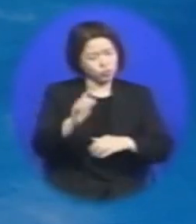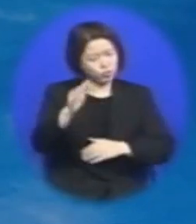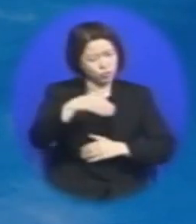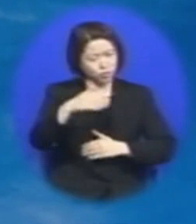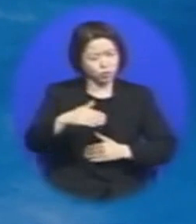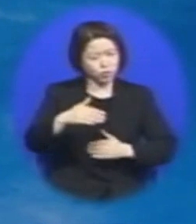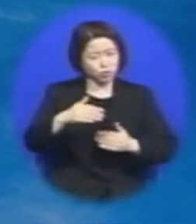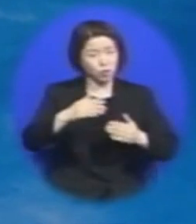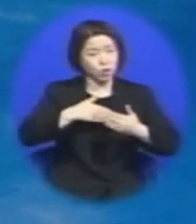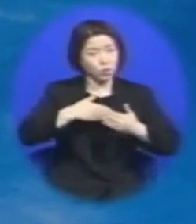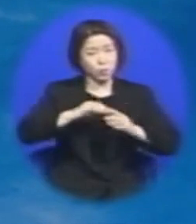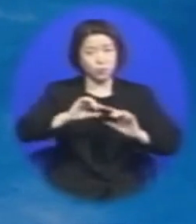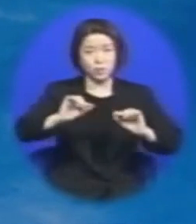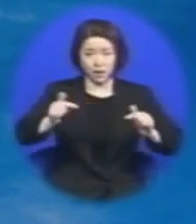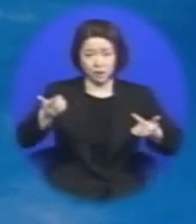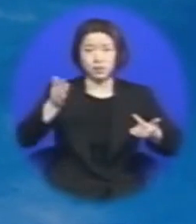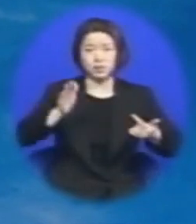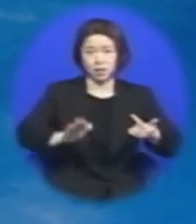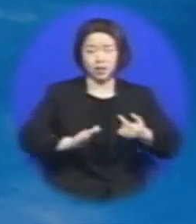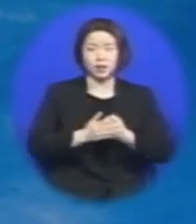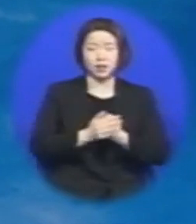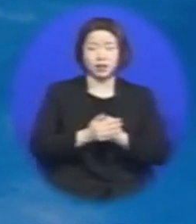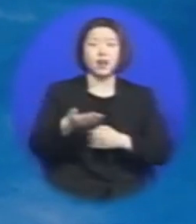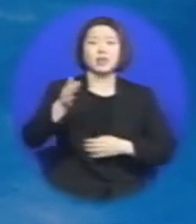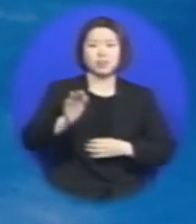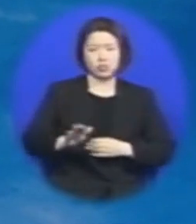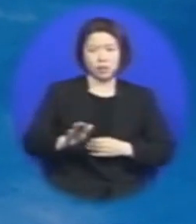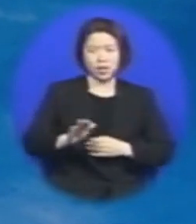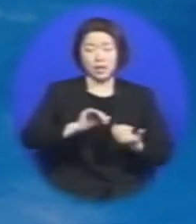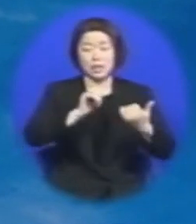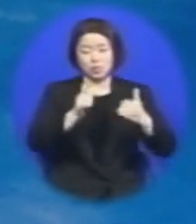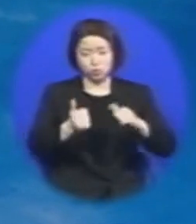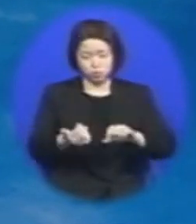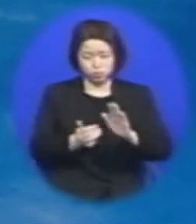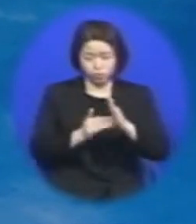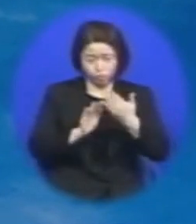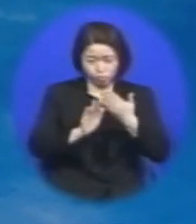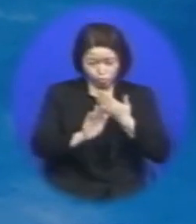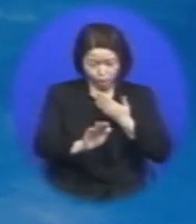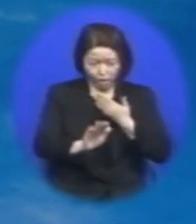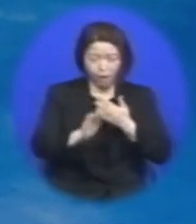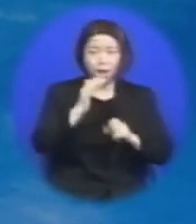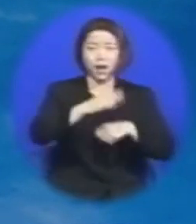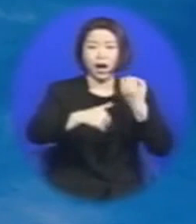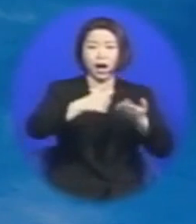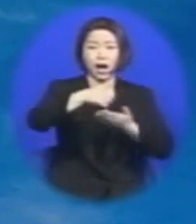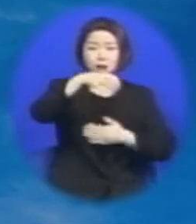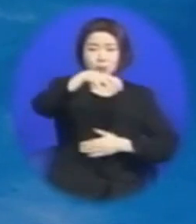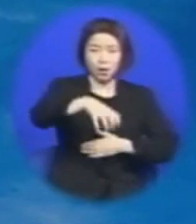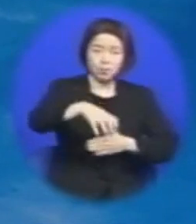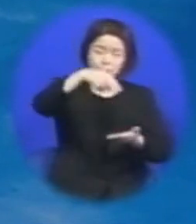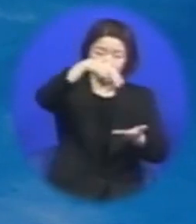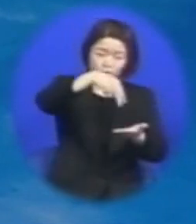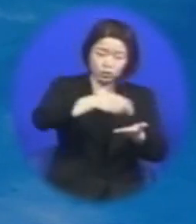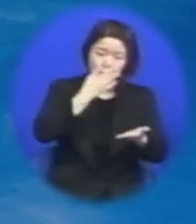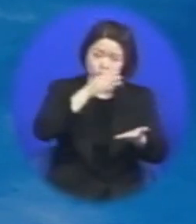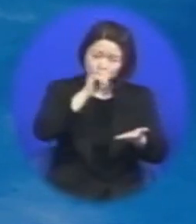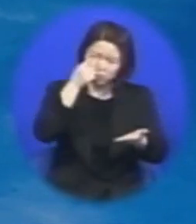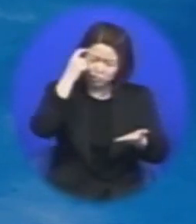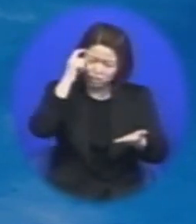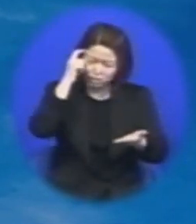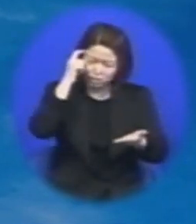두렵지 않은데 그런데 죽고 난 다음 하나님 앞에 설 수 있을지가 두렵다고